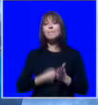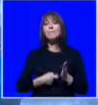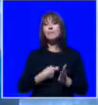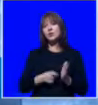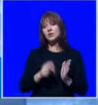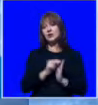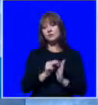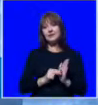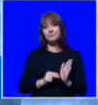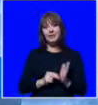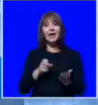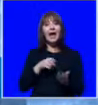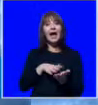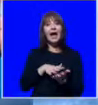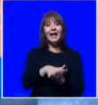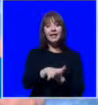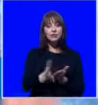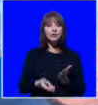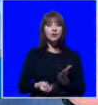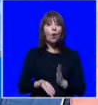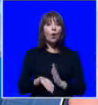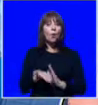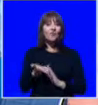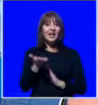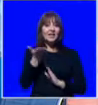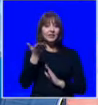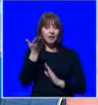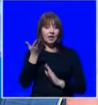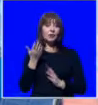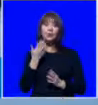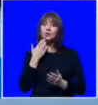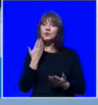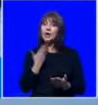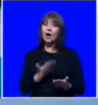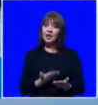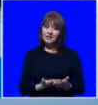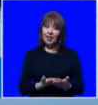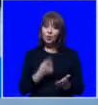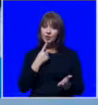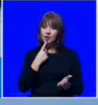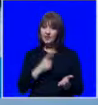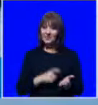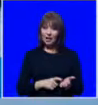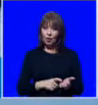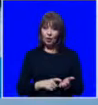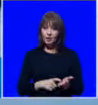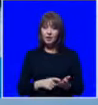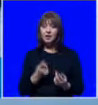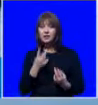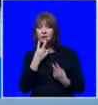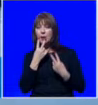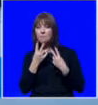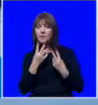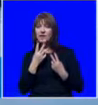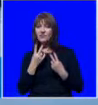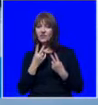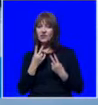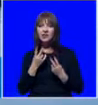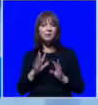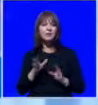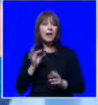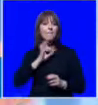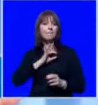сметка. Разходите са увеличени с това, което е заложено в законите и съответно са предвидени съответния размер